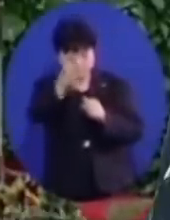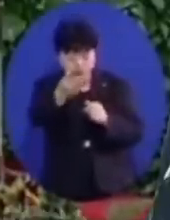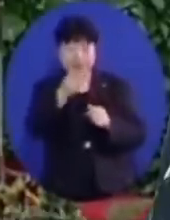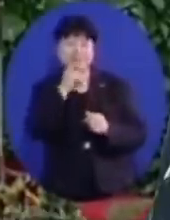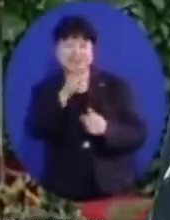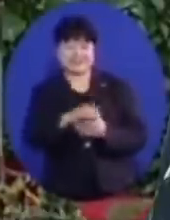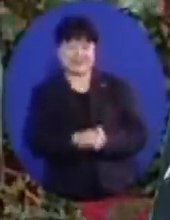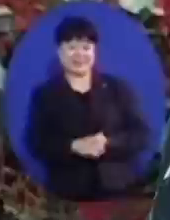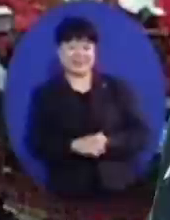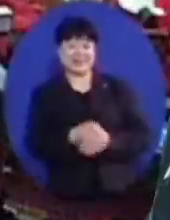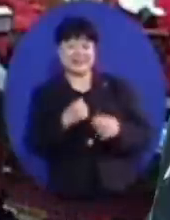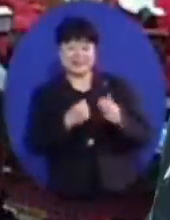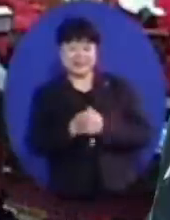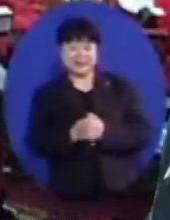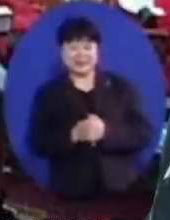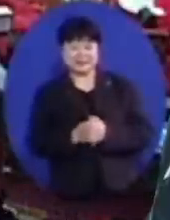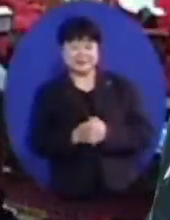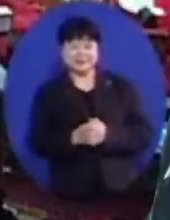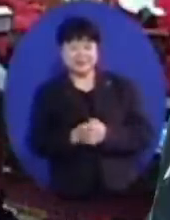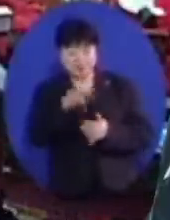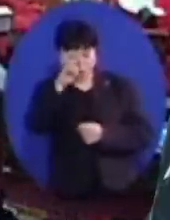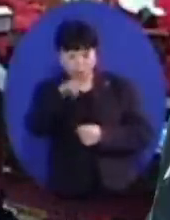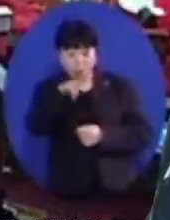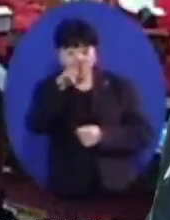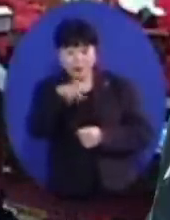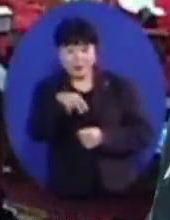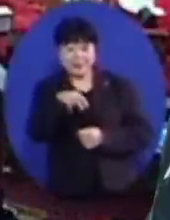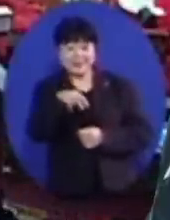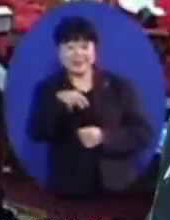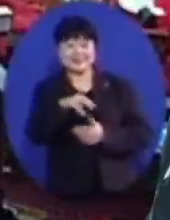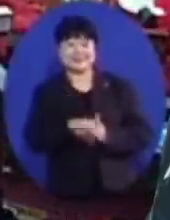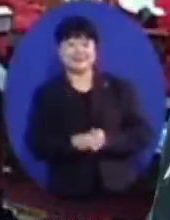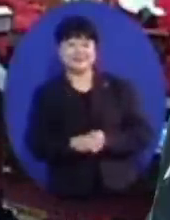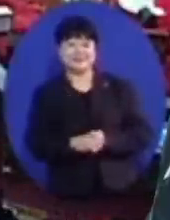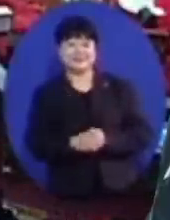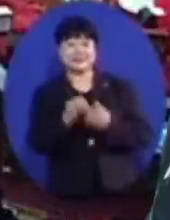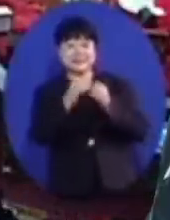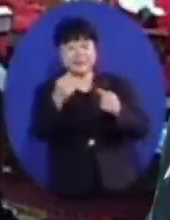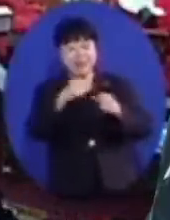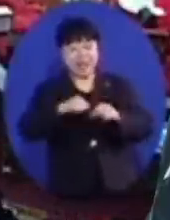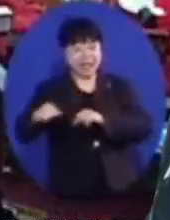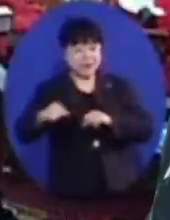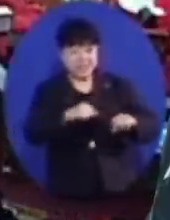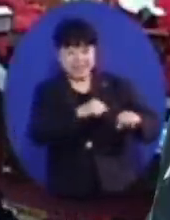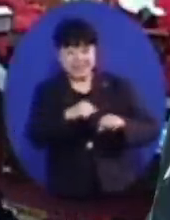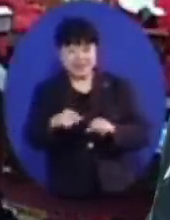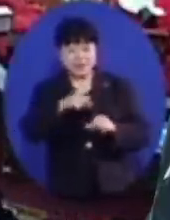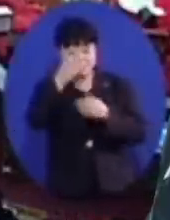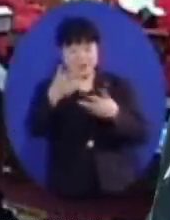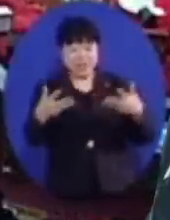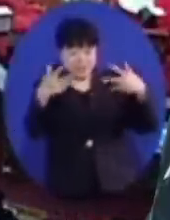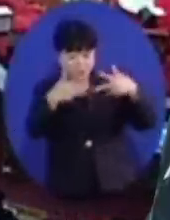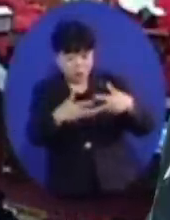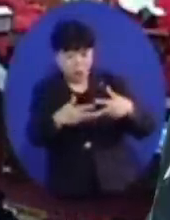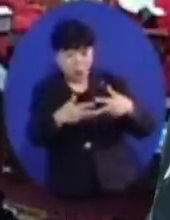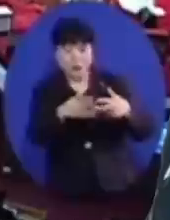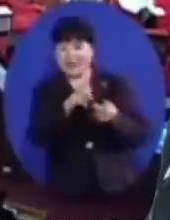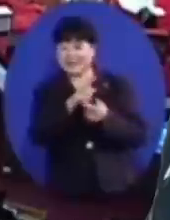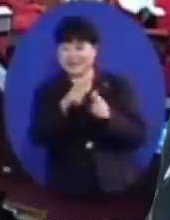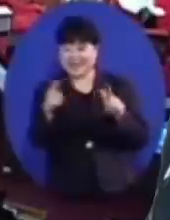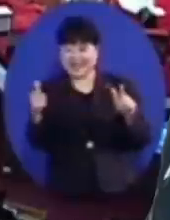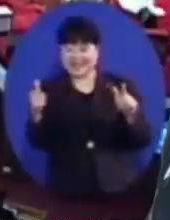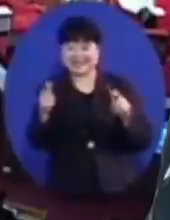만들어 주신 것입니다 그러므로 우리가 이걸 보면은 인간의 행위를 구원의 조건으로 섞으면 절대로 안